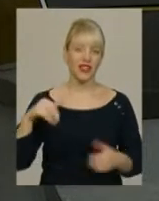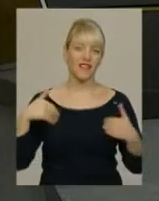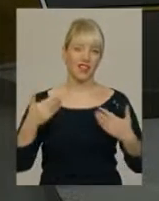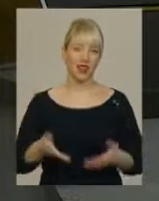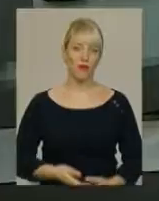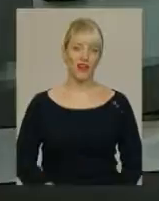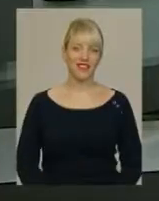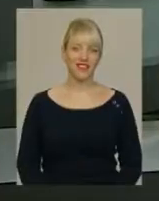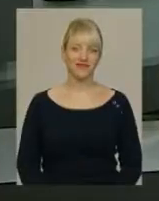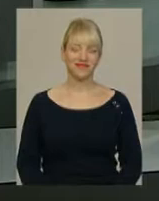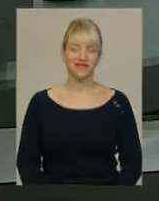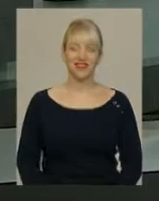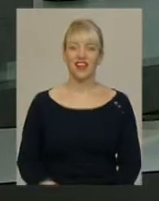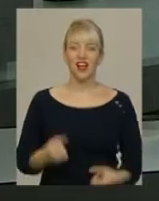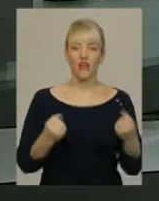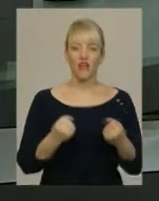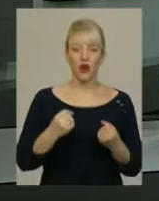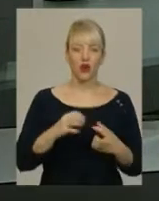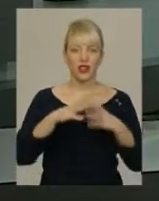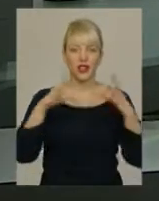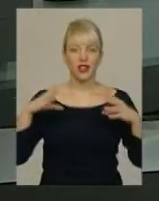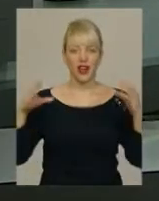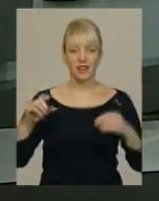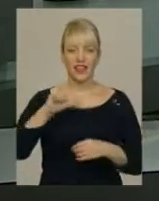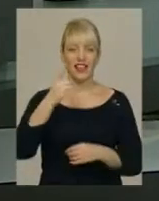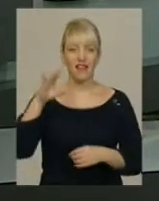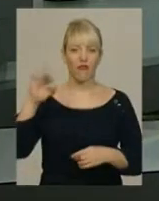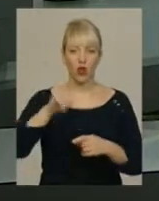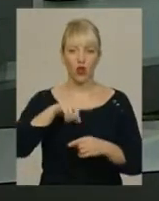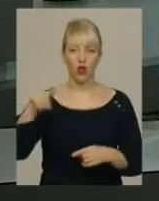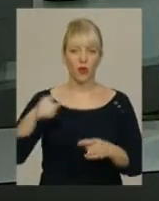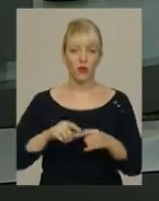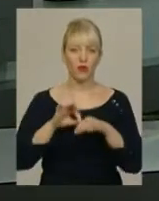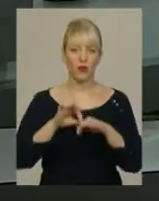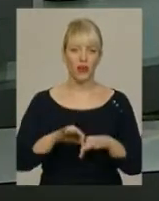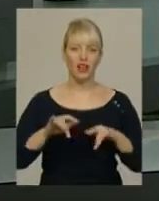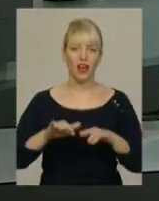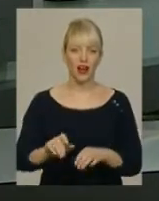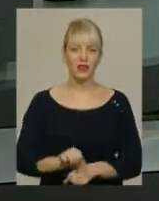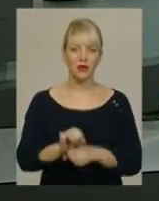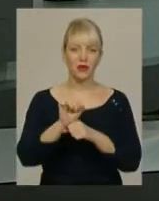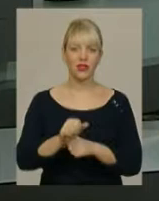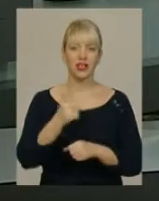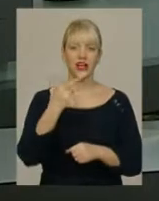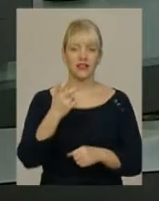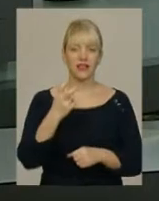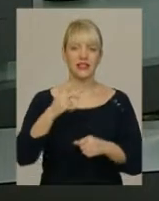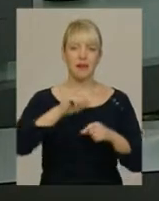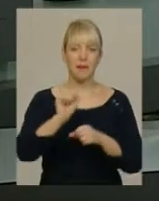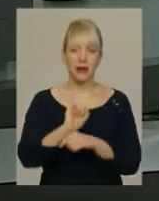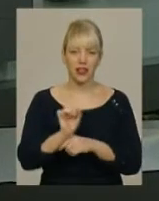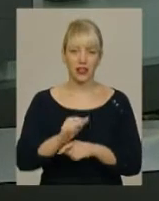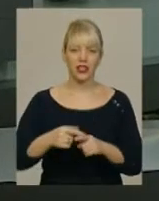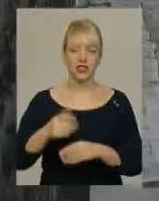вас. Водії автівок на євро-номерах у Хмельницькому провели акцію протесту. Близько 200 машин з прапорами колоною